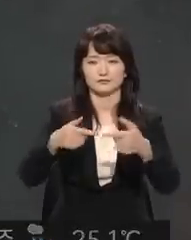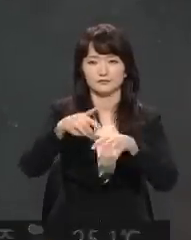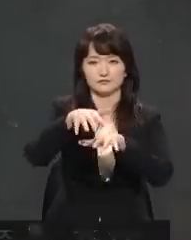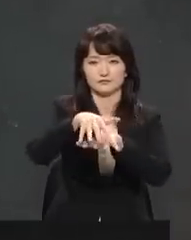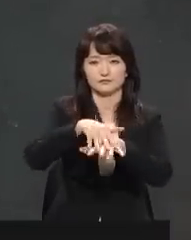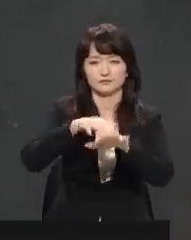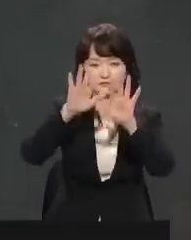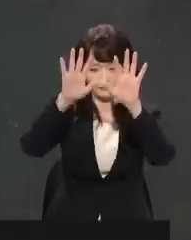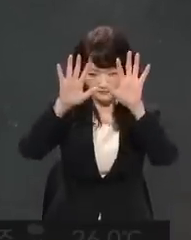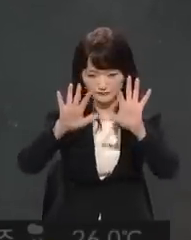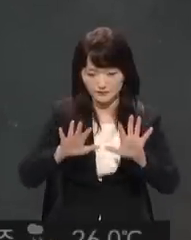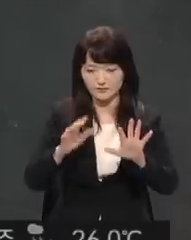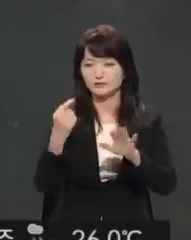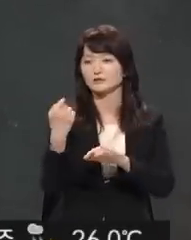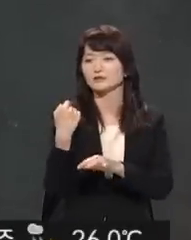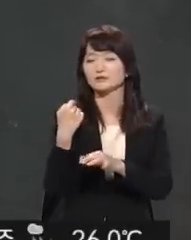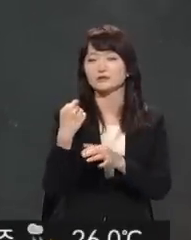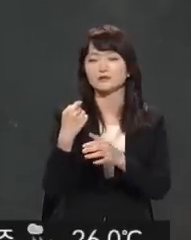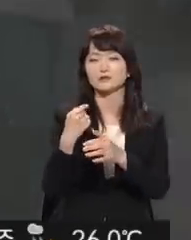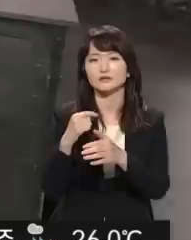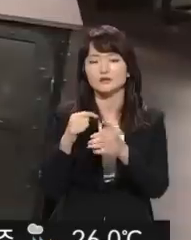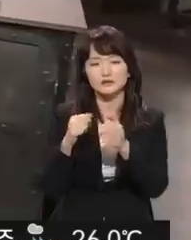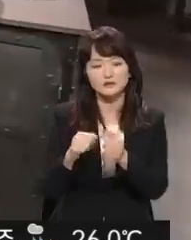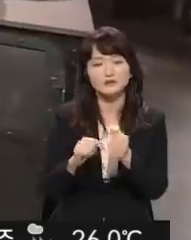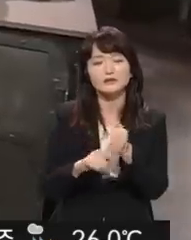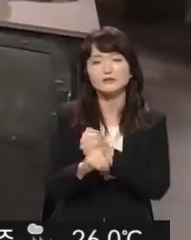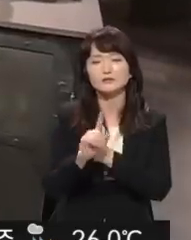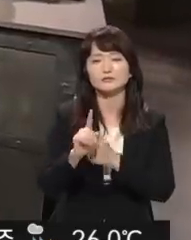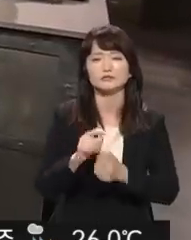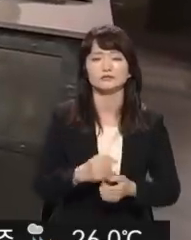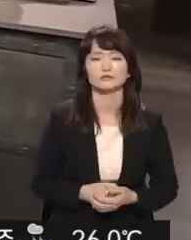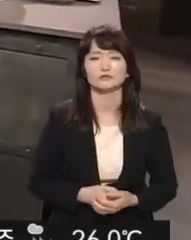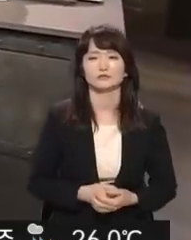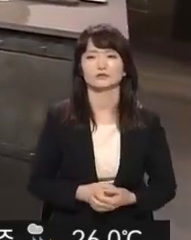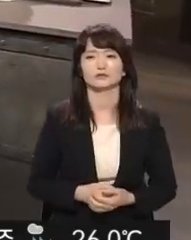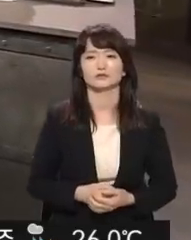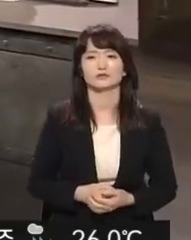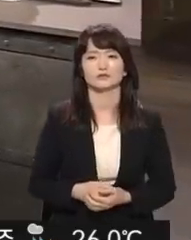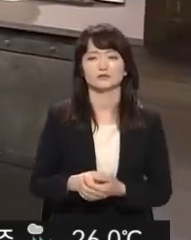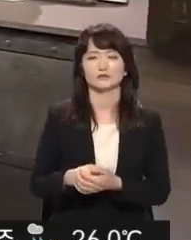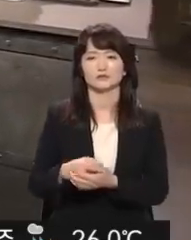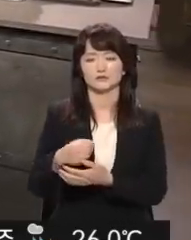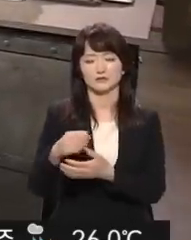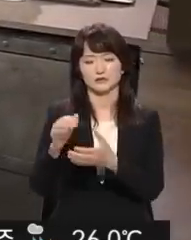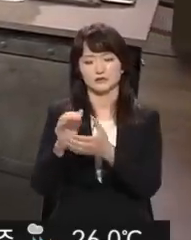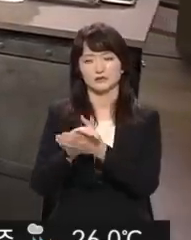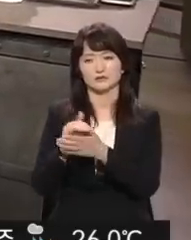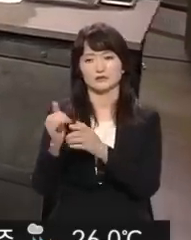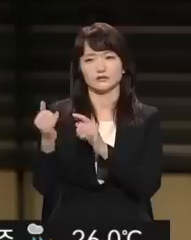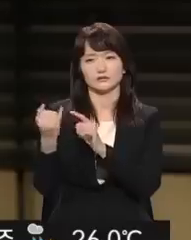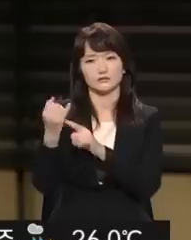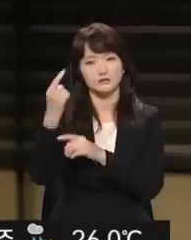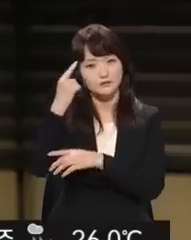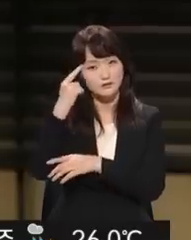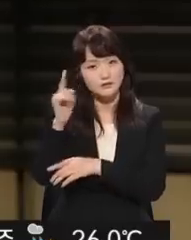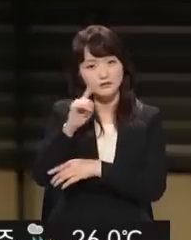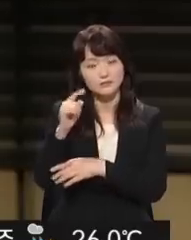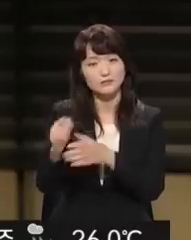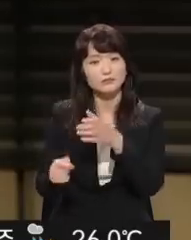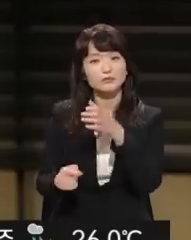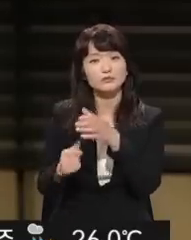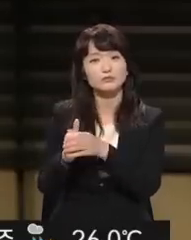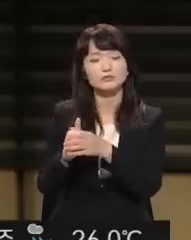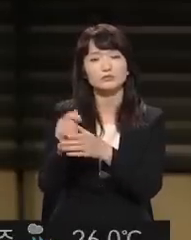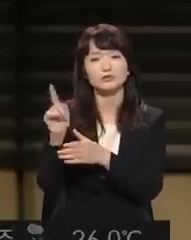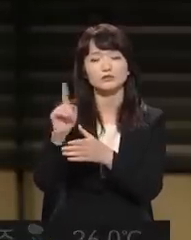늘 커튼 뒤에라는게 무슨 얘기일까요 동창들이 종종을 기억하는게 특이했던 부분이 이런 겁니다 평상시에 교실에